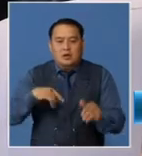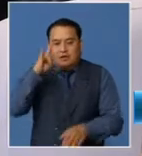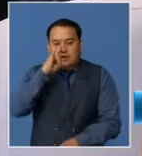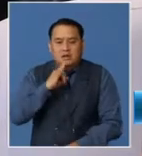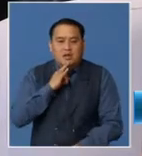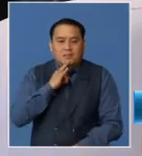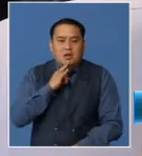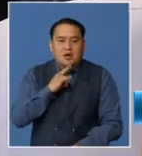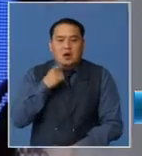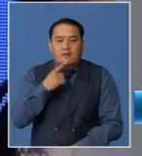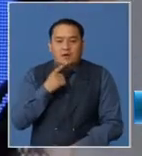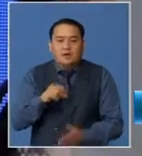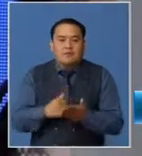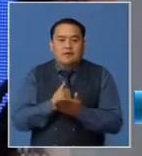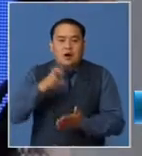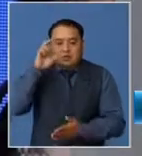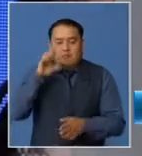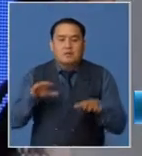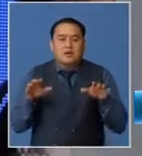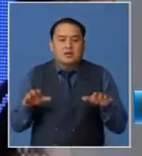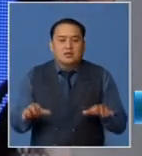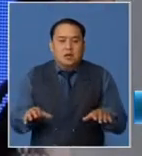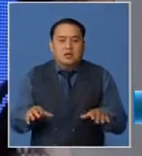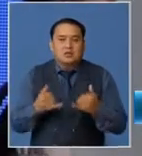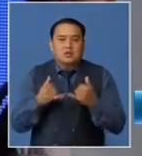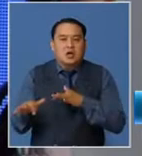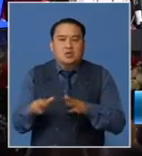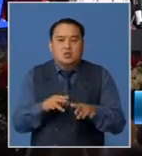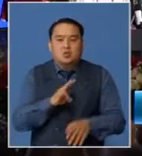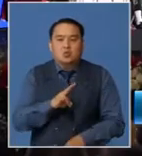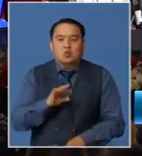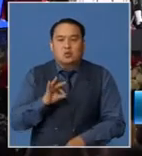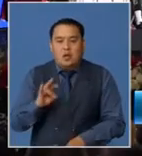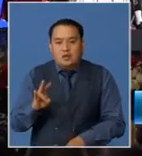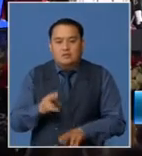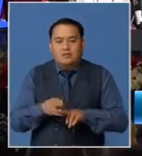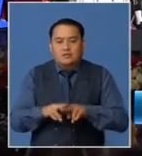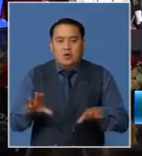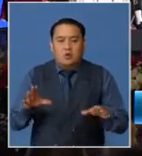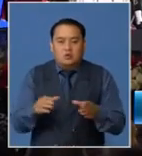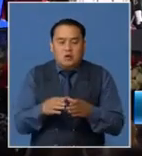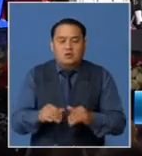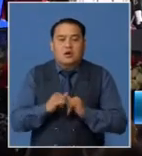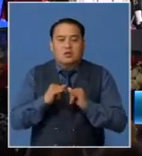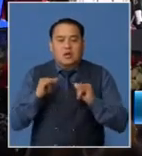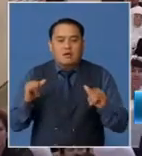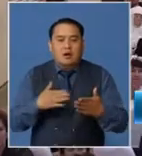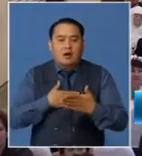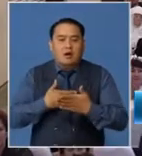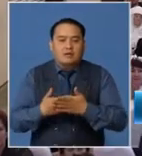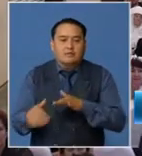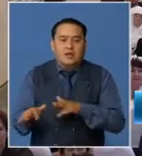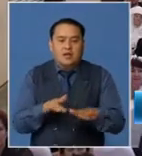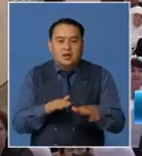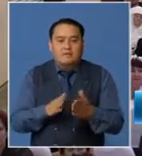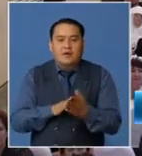Казахстана, о чем говорил Ельбасы, председатель АНК, на сессии в Нур-Султане. Сегодня в регионе развернута активная